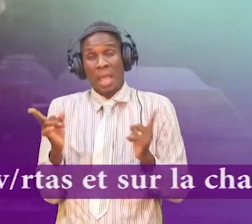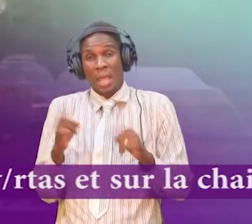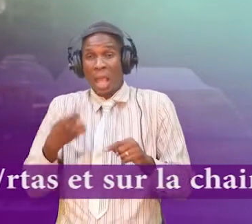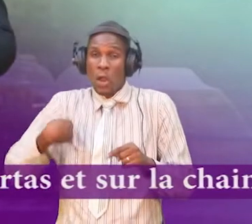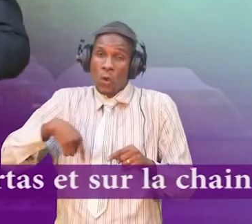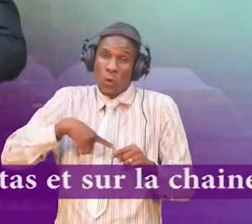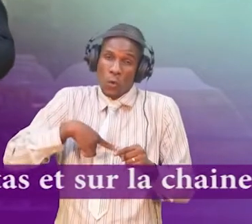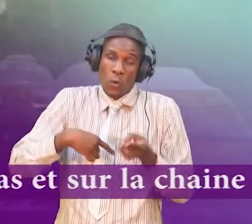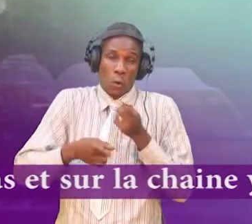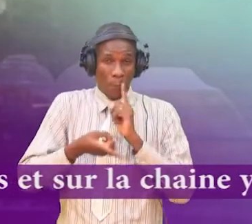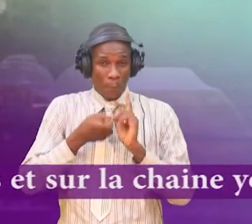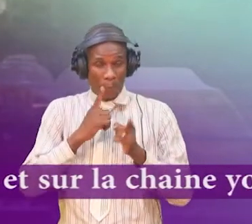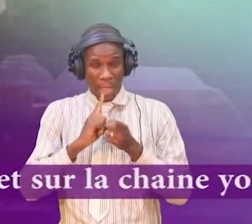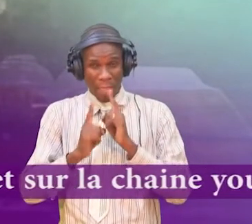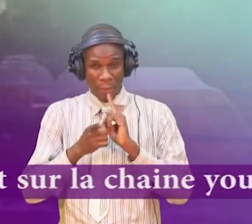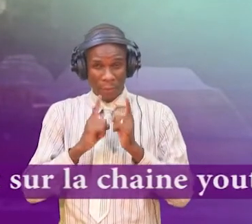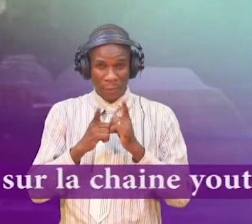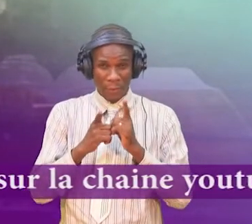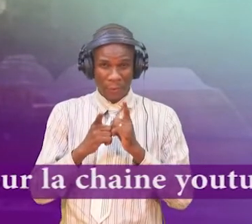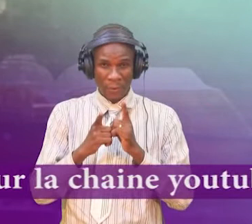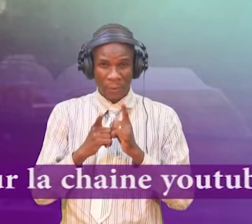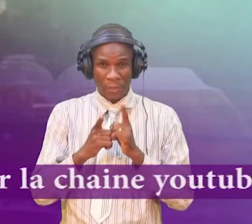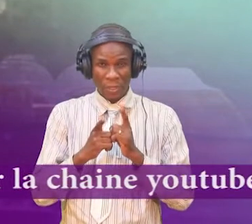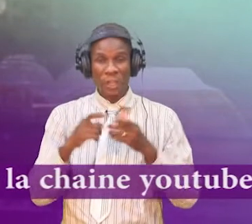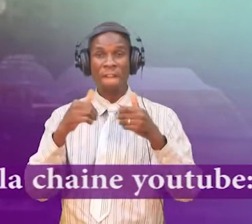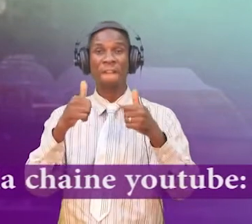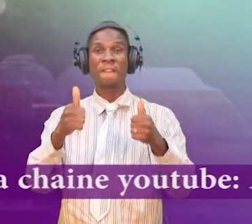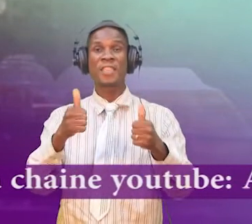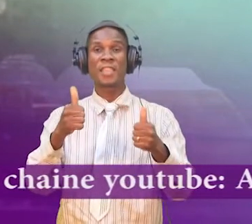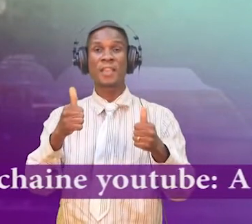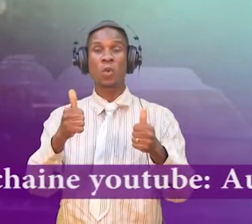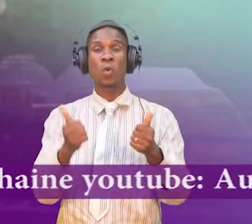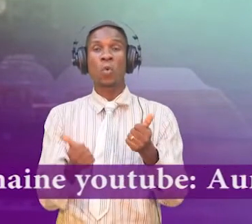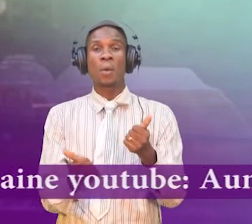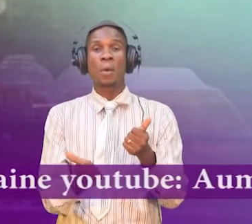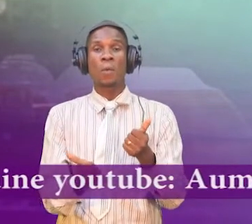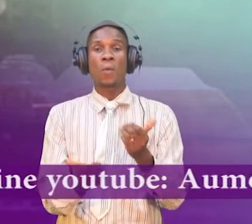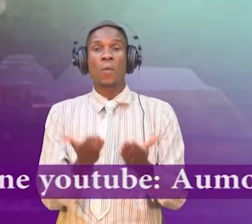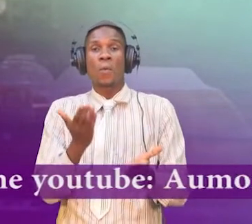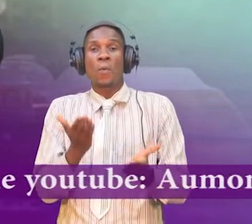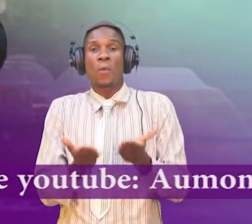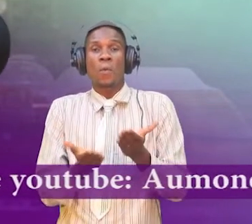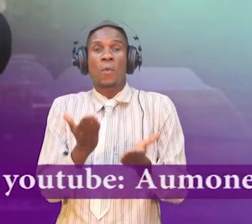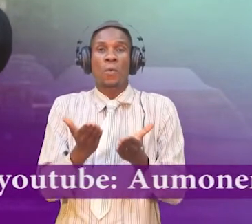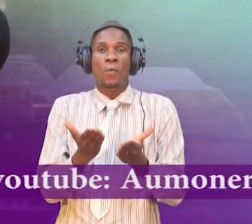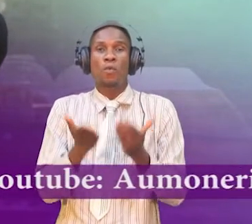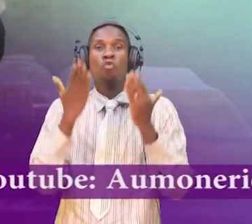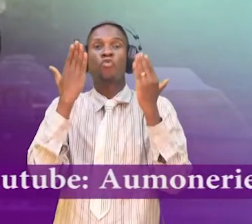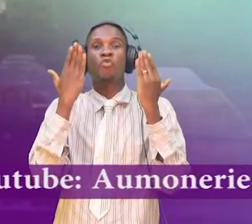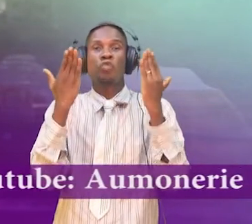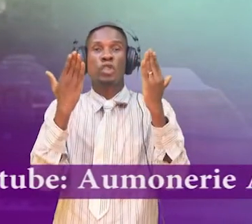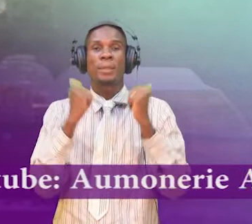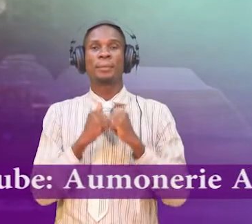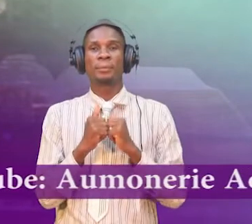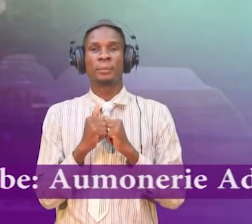Ezali biso kolobela liloba oyo etali lobiko. To liloba oyo Nzambe.